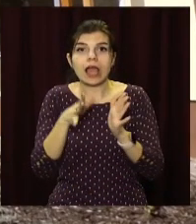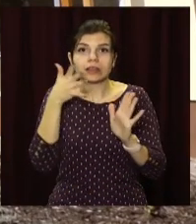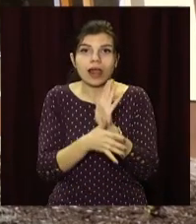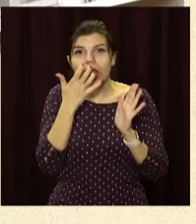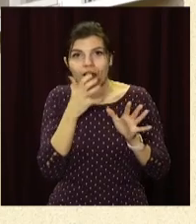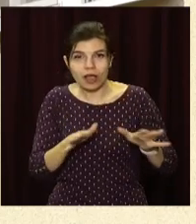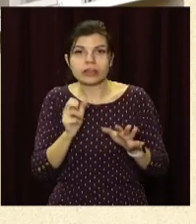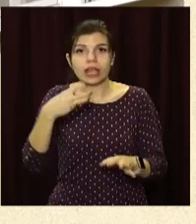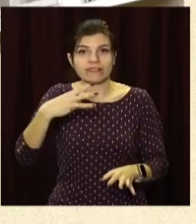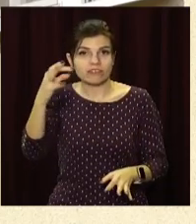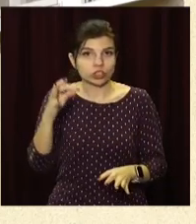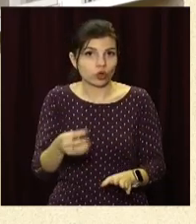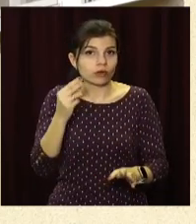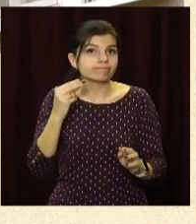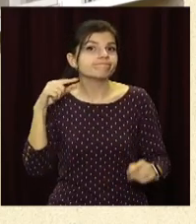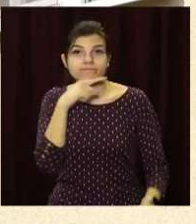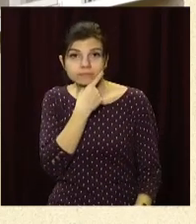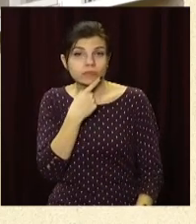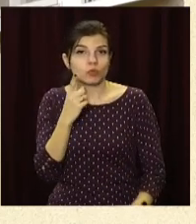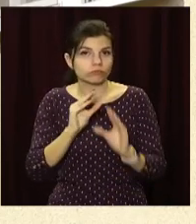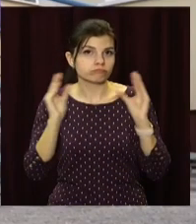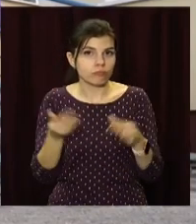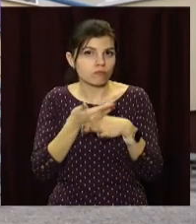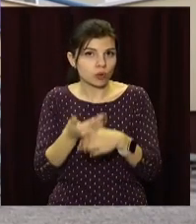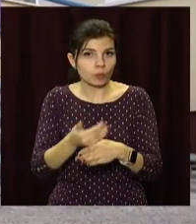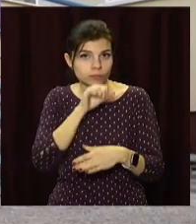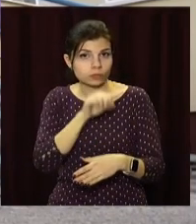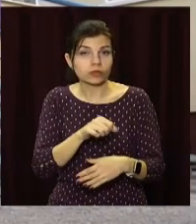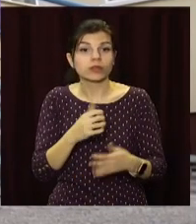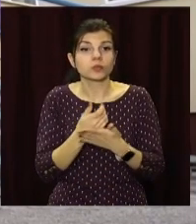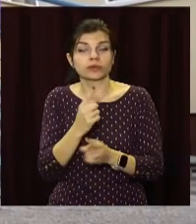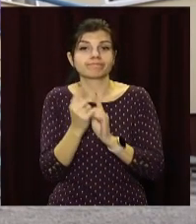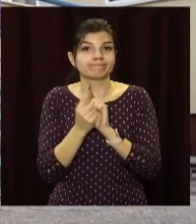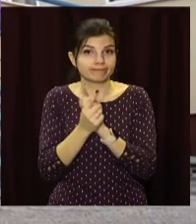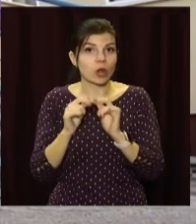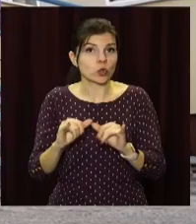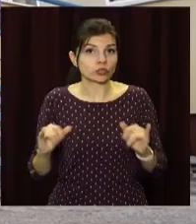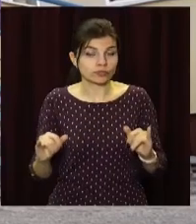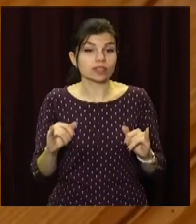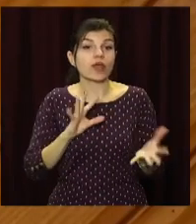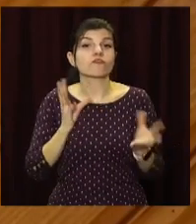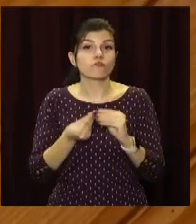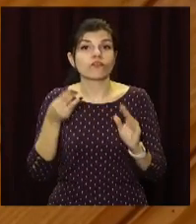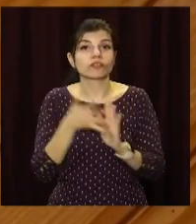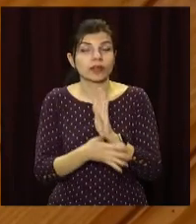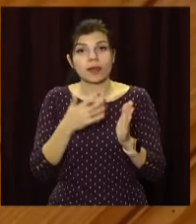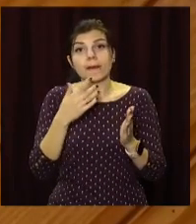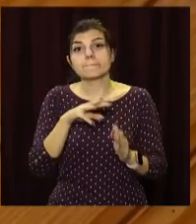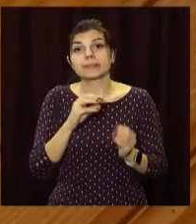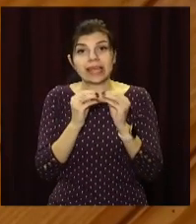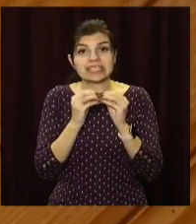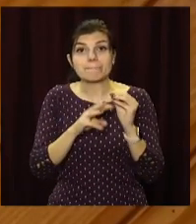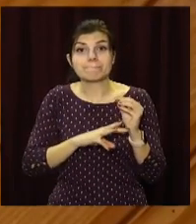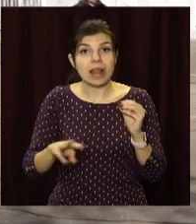Проєкт реновації закладів освіти реалізують спільно з Європейським банком реконструкції та розвитку і загалом витратять 10 мільйонів